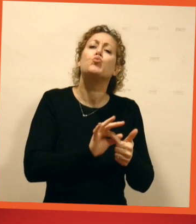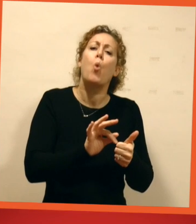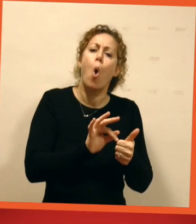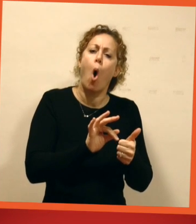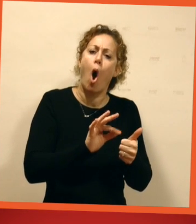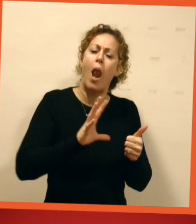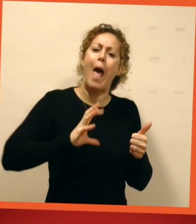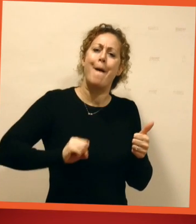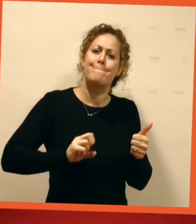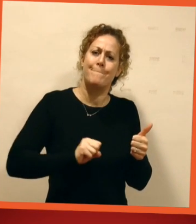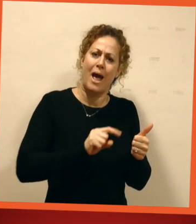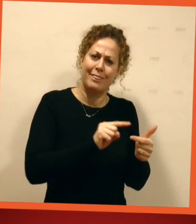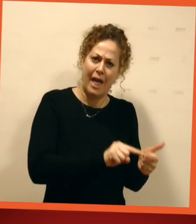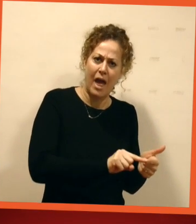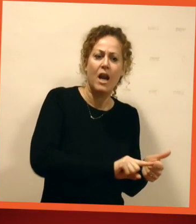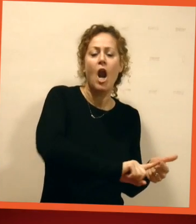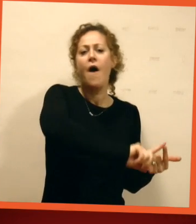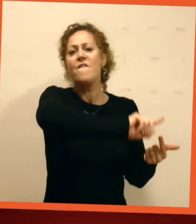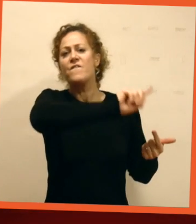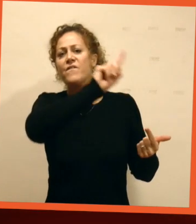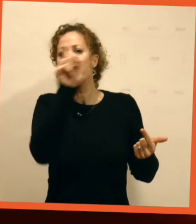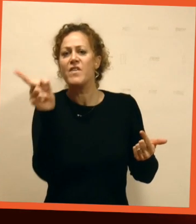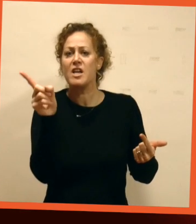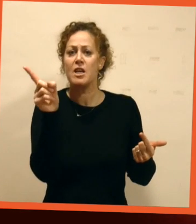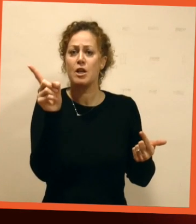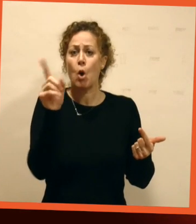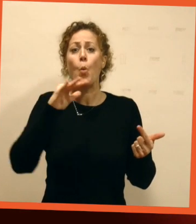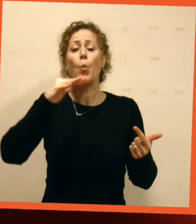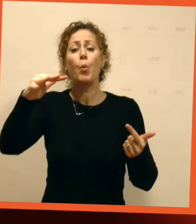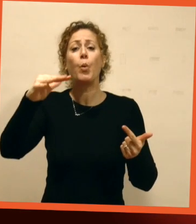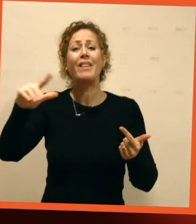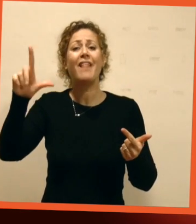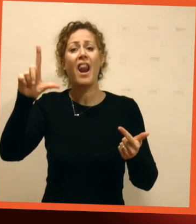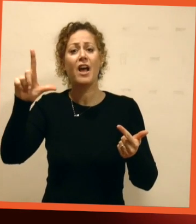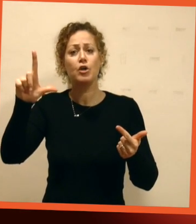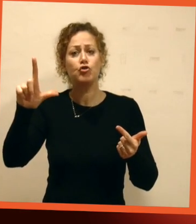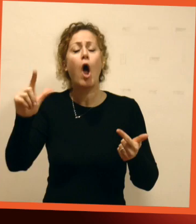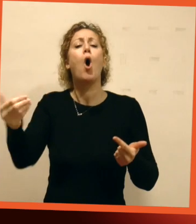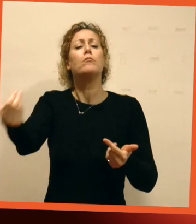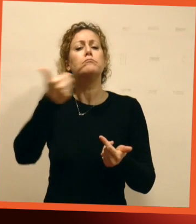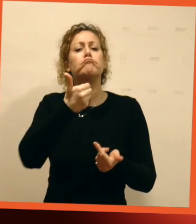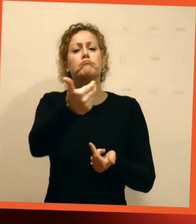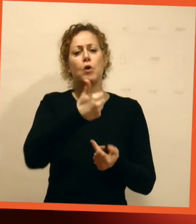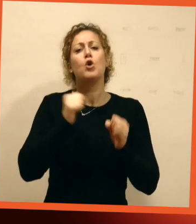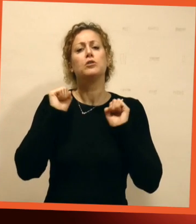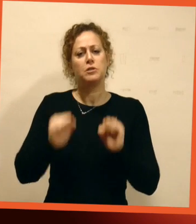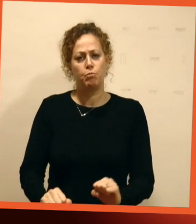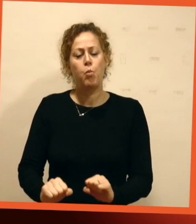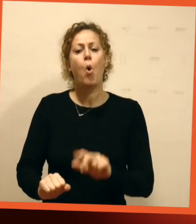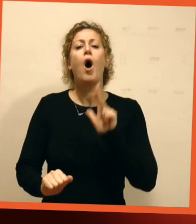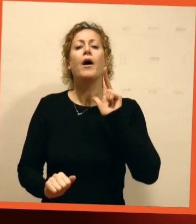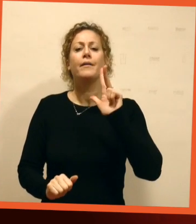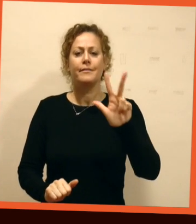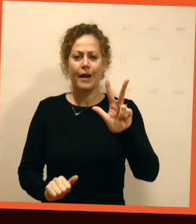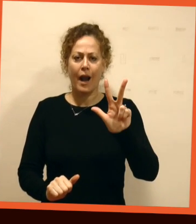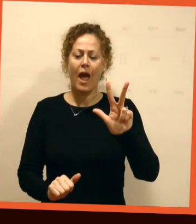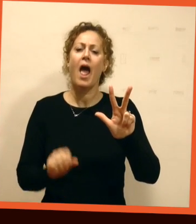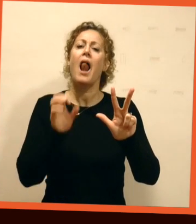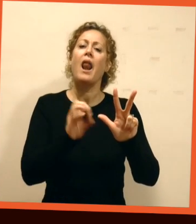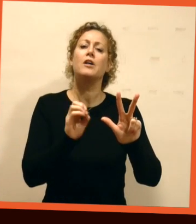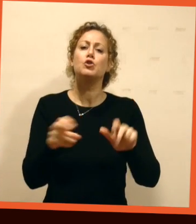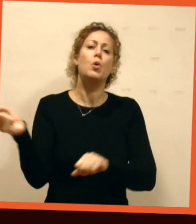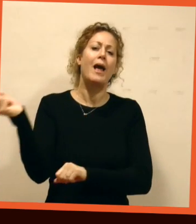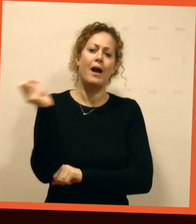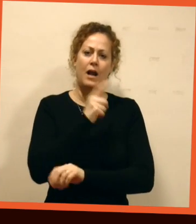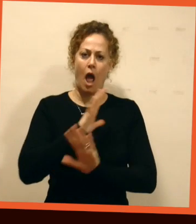fino alla quinta liceo, possono venire a fare da noi nelle loro ore curricolari 3 lezioni gratuite presso la nostra sede, in modo tale